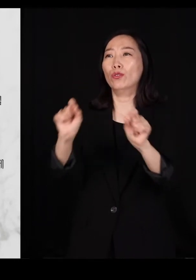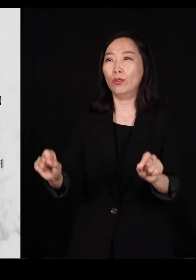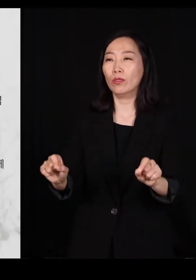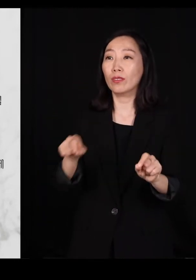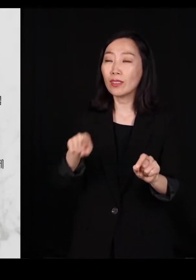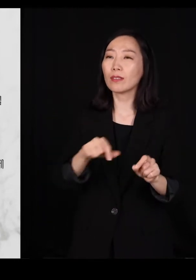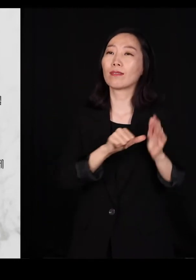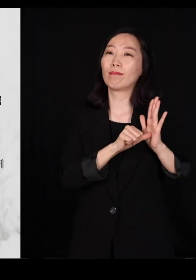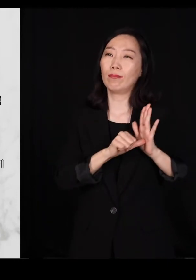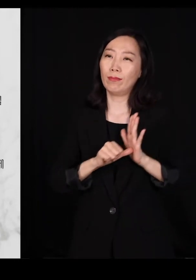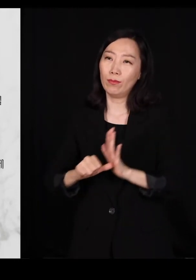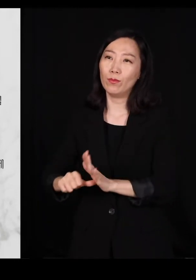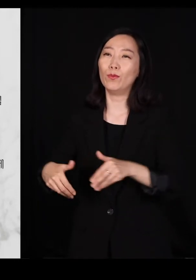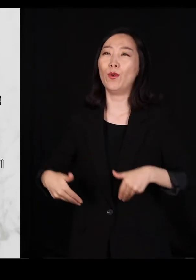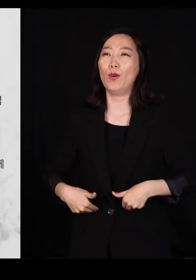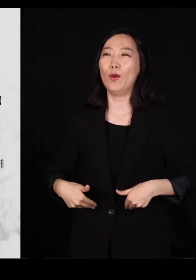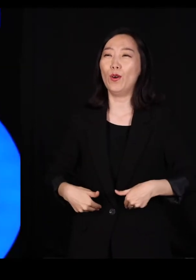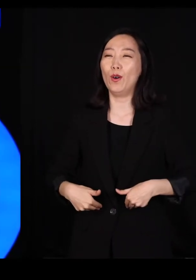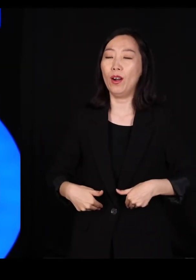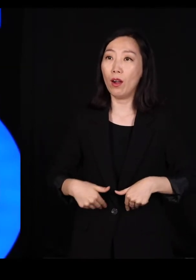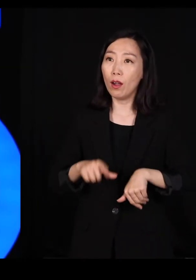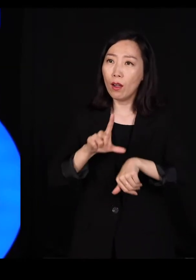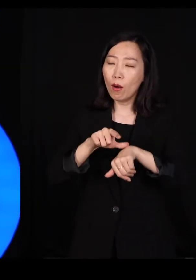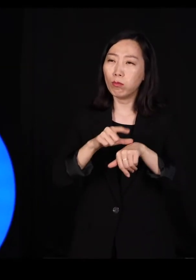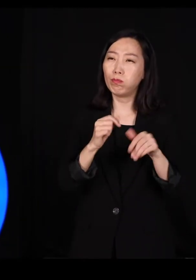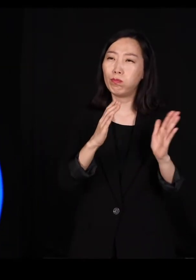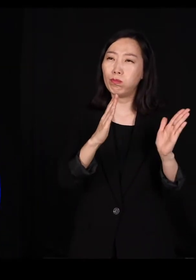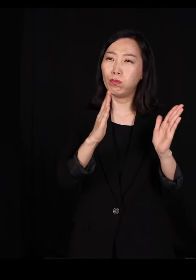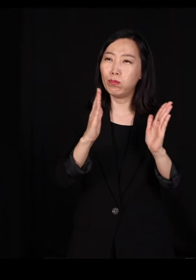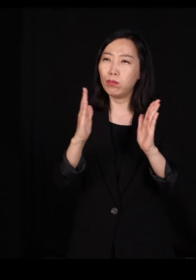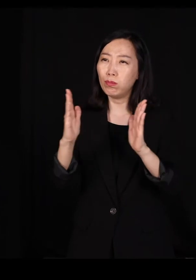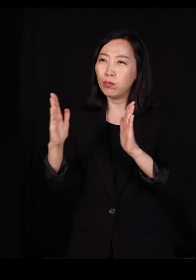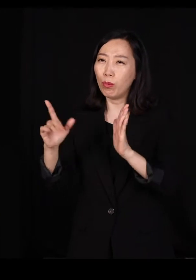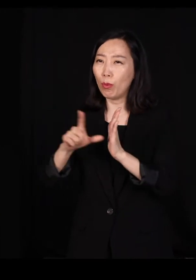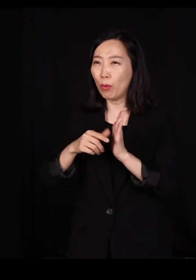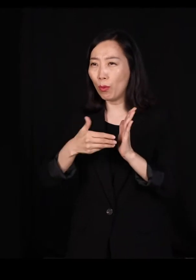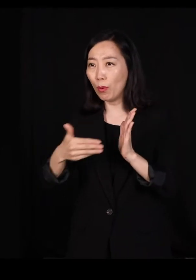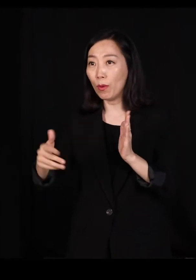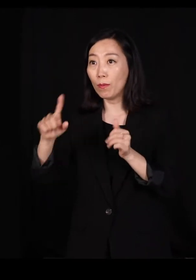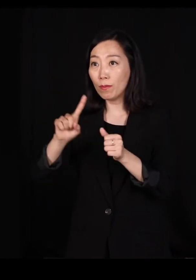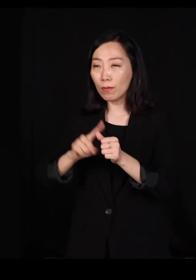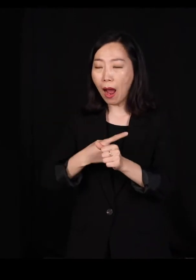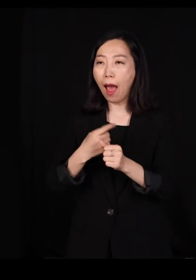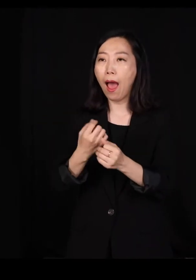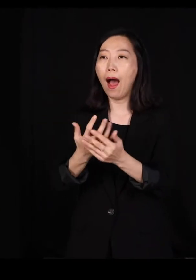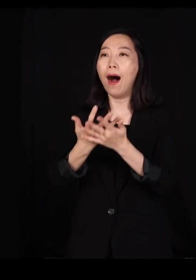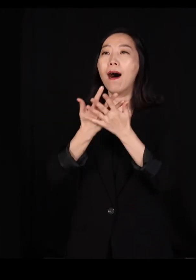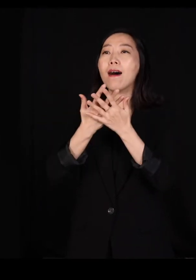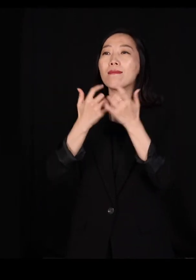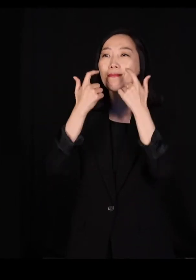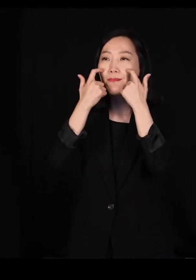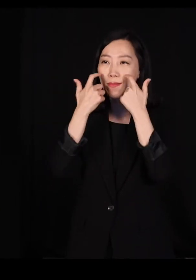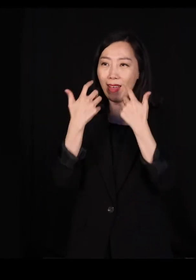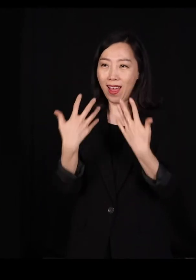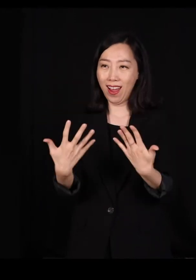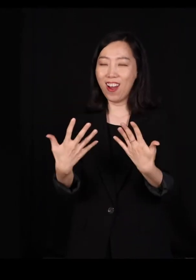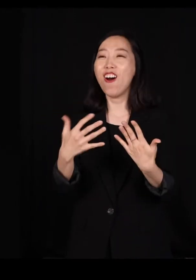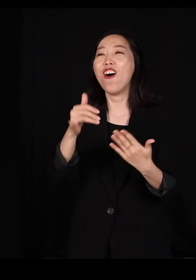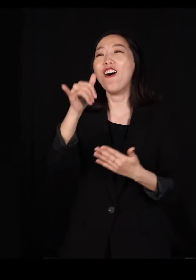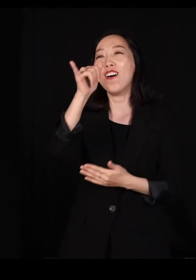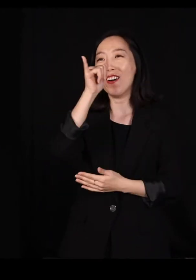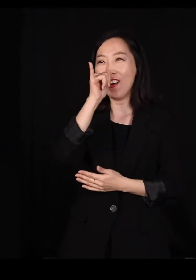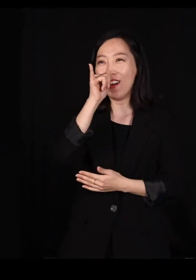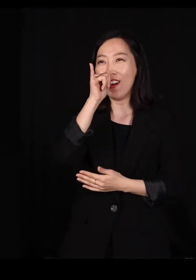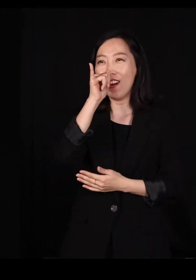견디라는 겁니다. 근데 이게 시간이 좀 걸리면 시간이 지나면